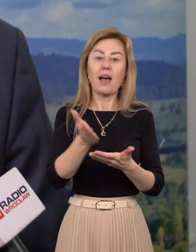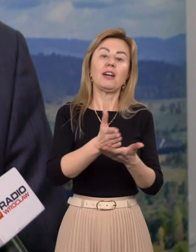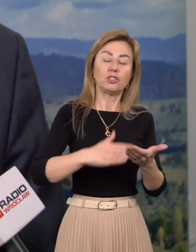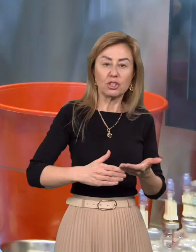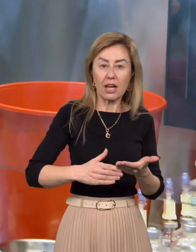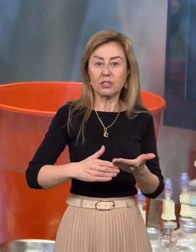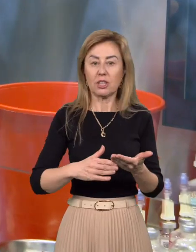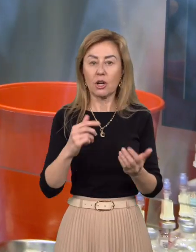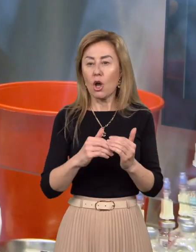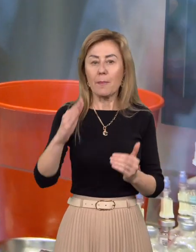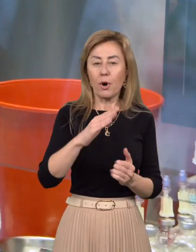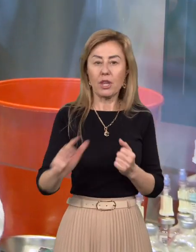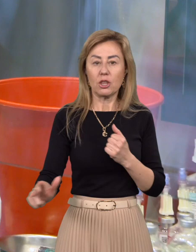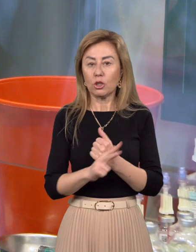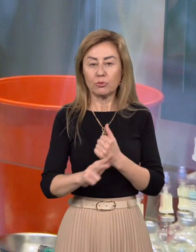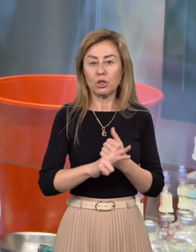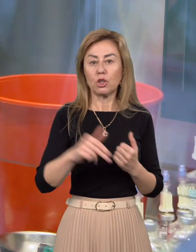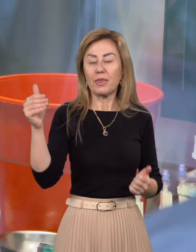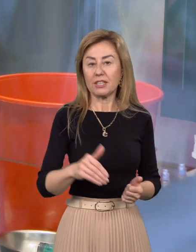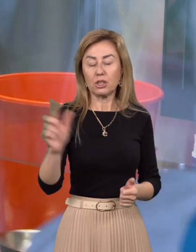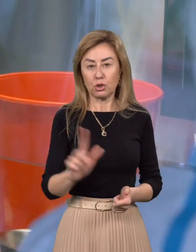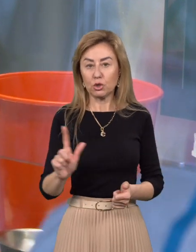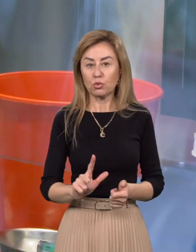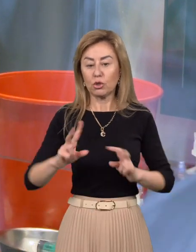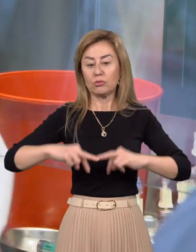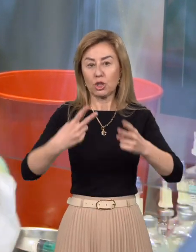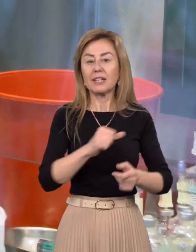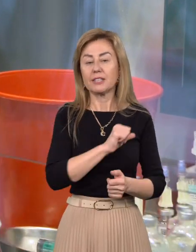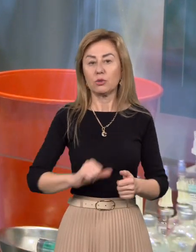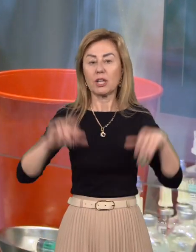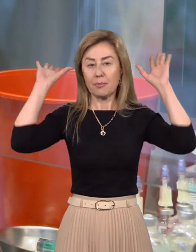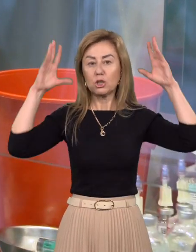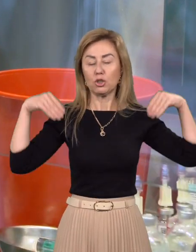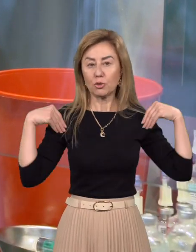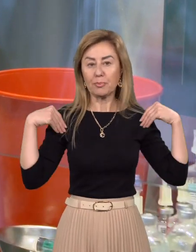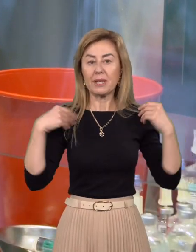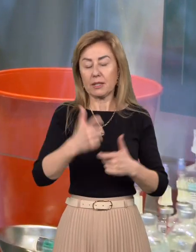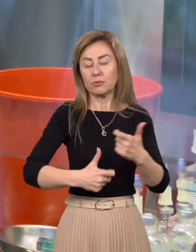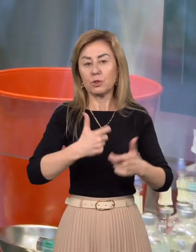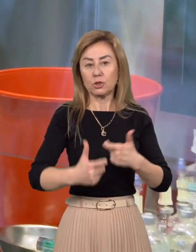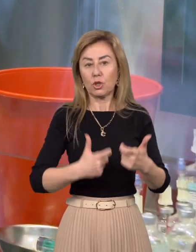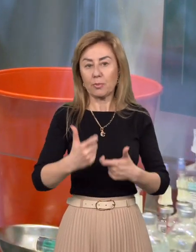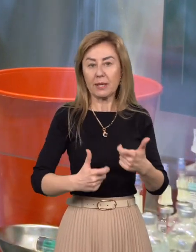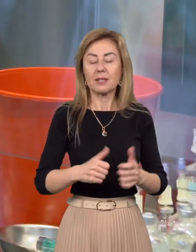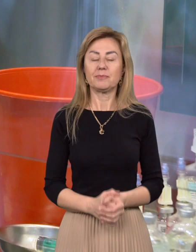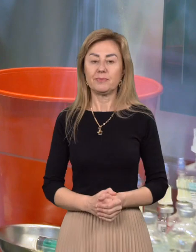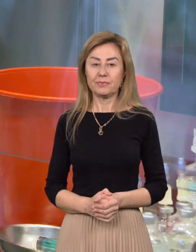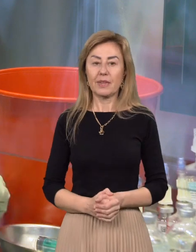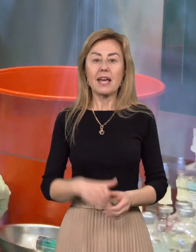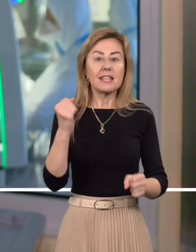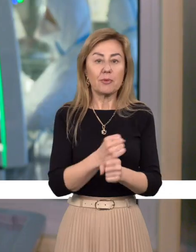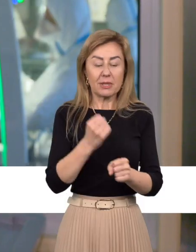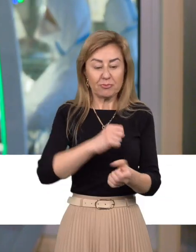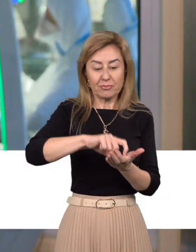około ponad 80 tysięcy złotych z samego szpitala.